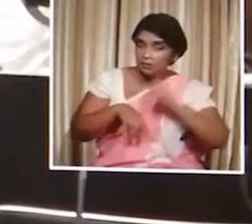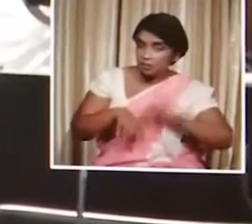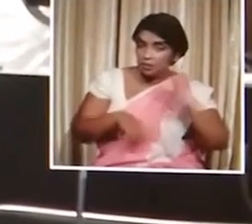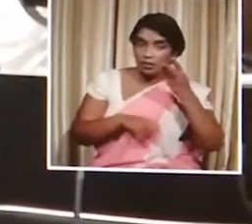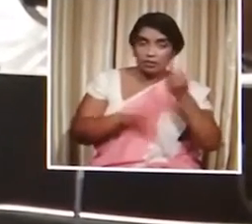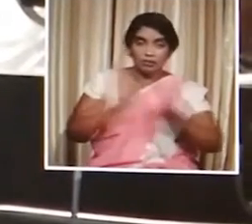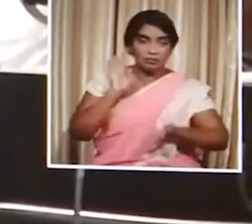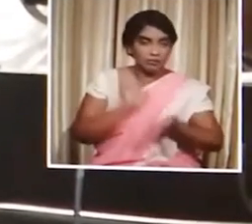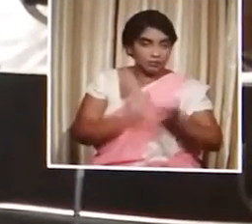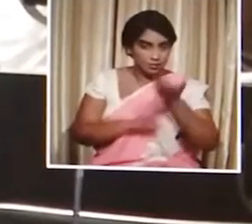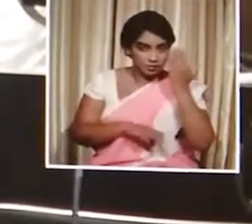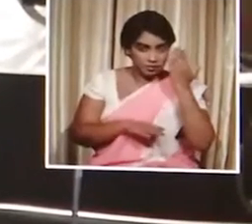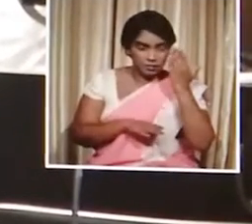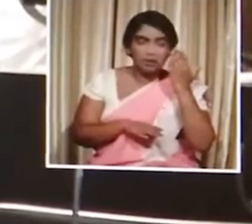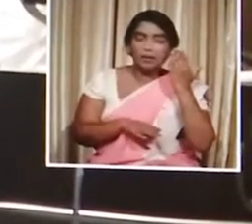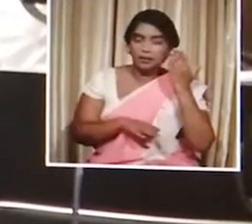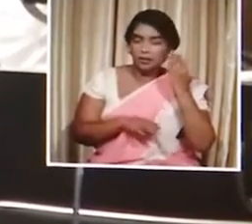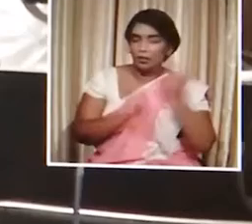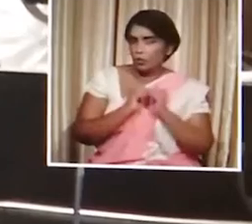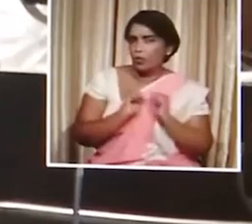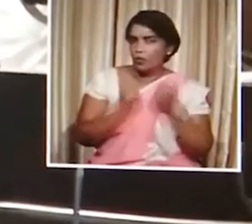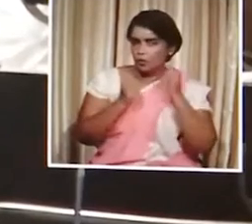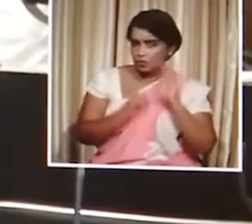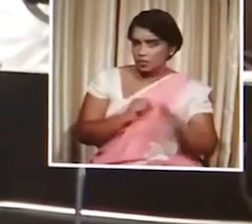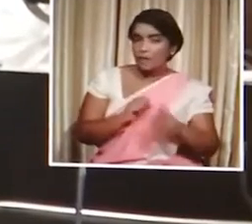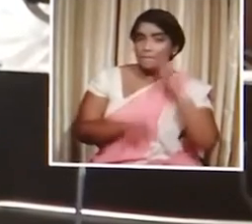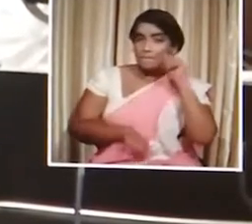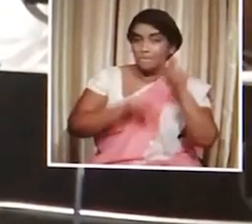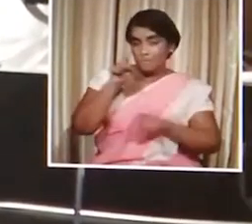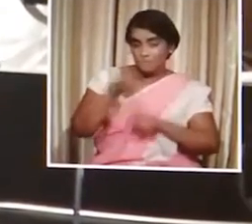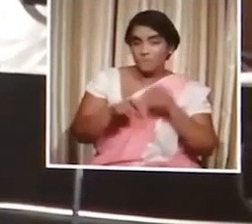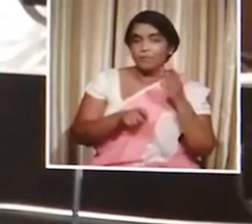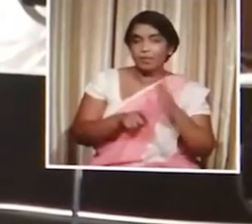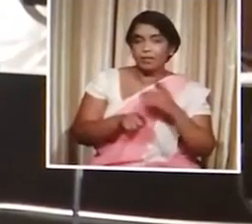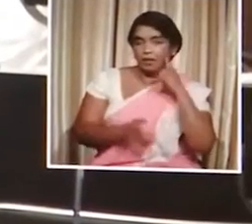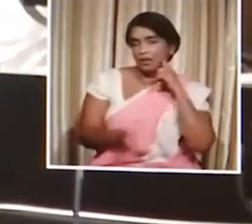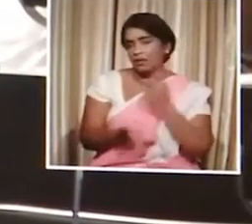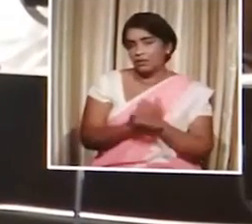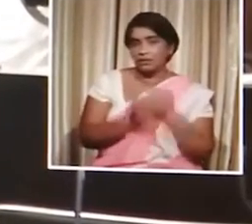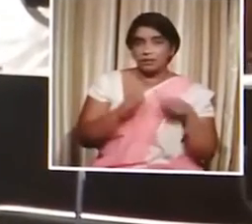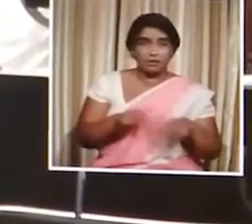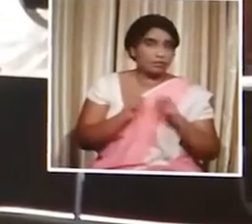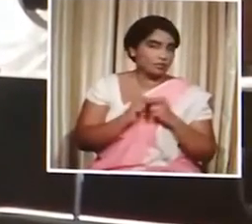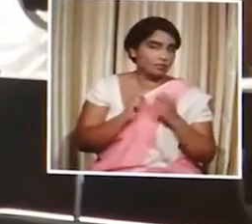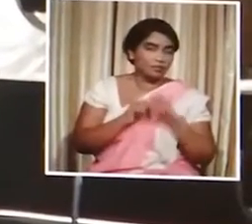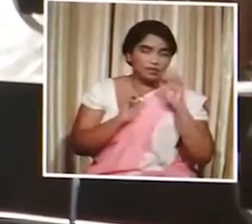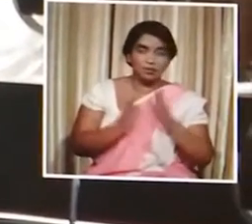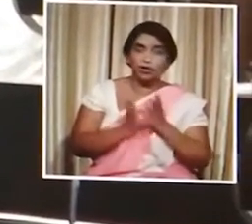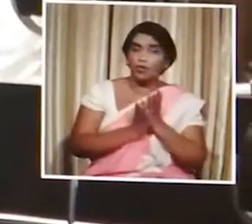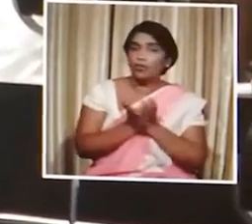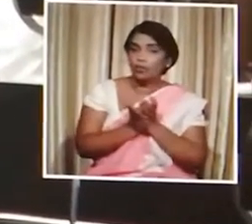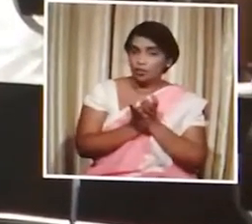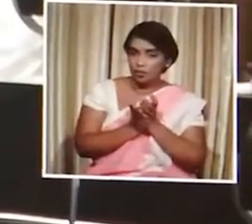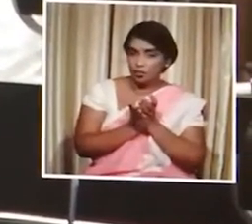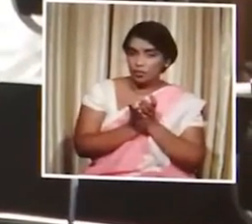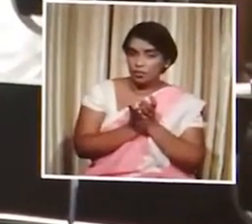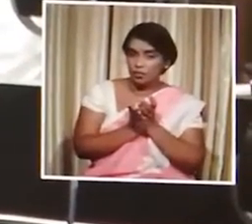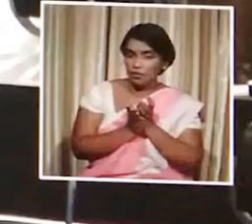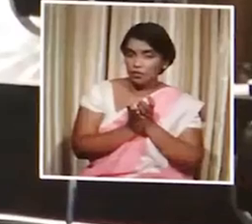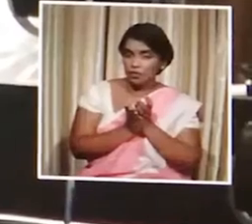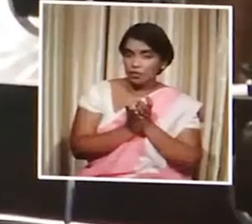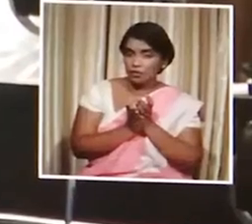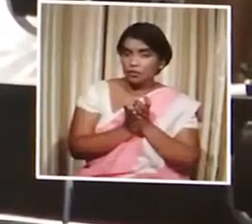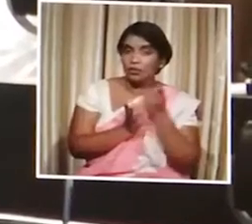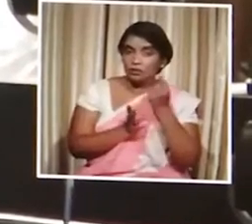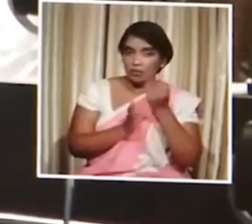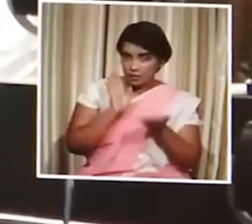වැඩි කිරීමේ ප්‍රයත්නයක් තිබෙනවා මොකද ජනතාව ඉතාමත් අමාරු වැඩි එක ඉන්නේ දුම්රිය